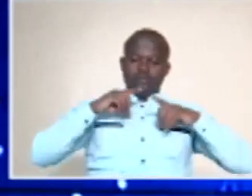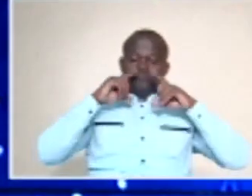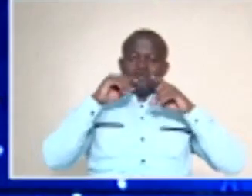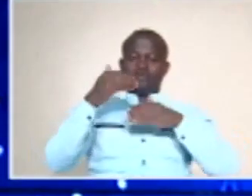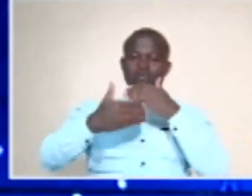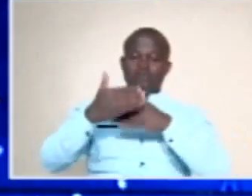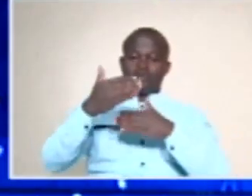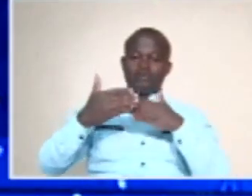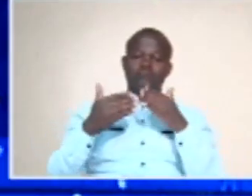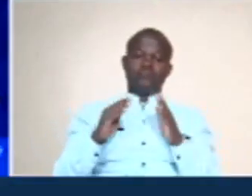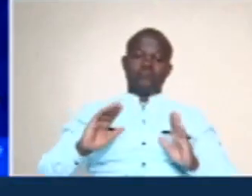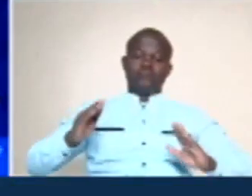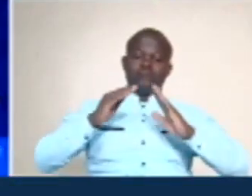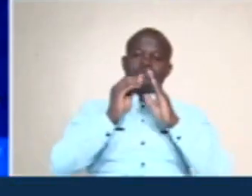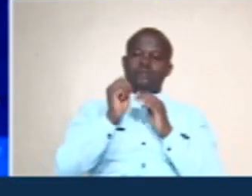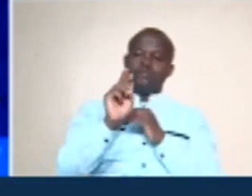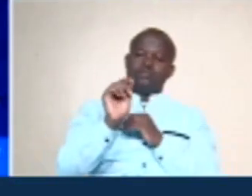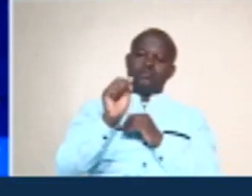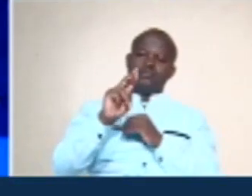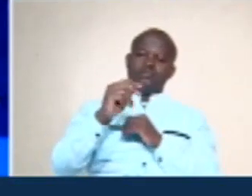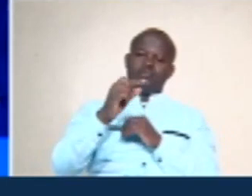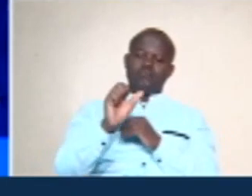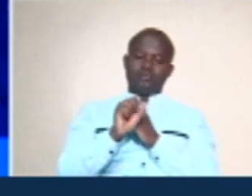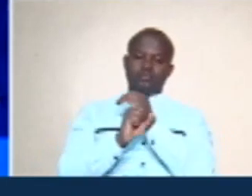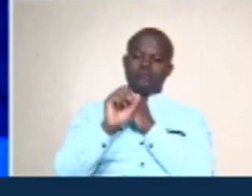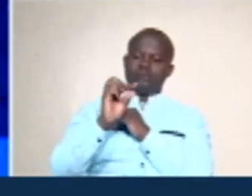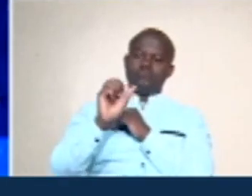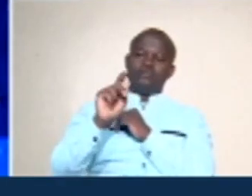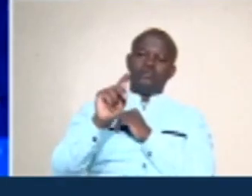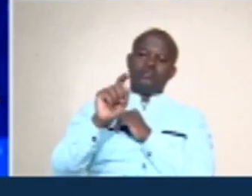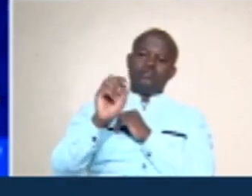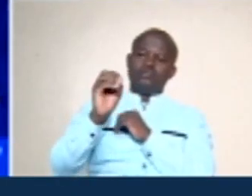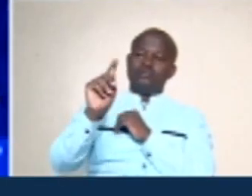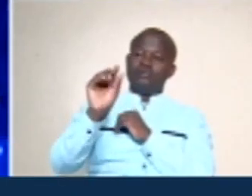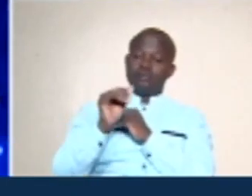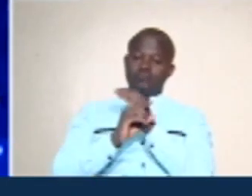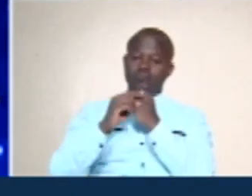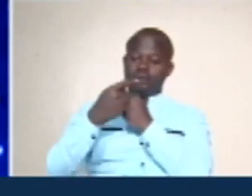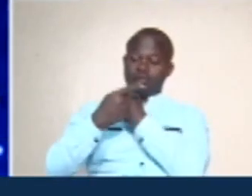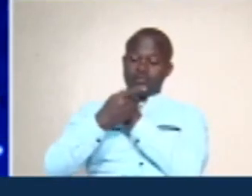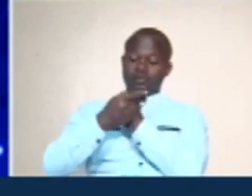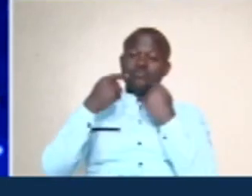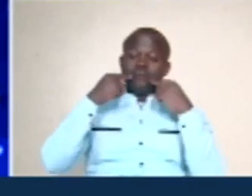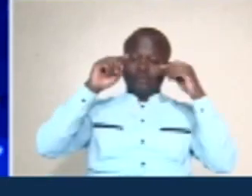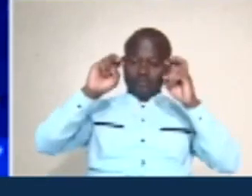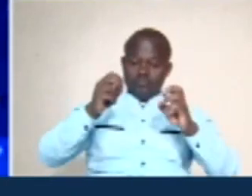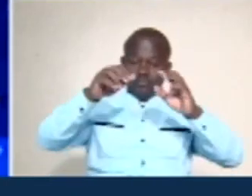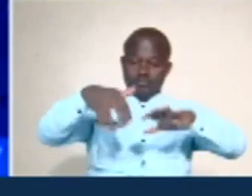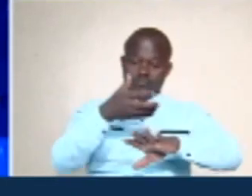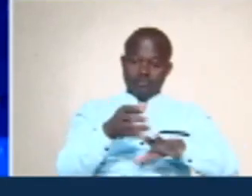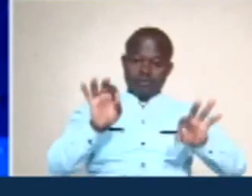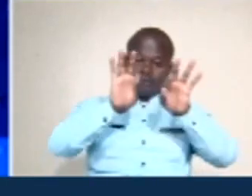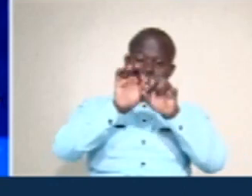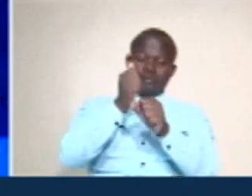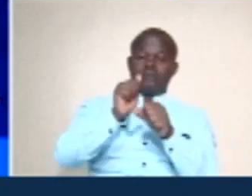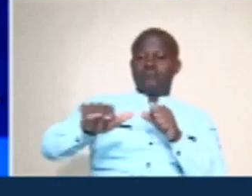baturiye mu nkengero z'umusozi wa Mukarange ni mu murenge wa Gitoki mu karere ka Gatsibo, baravuga ko ubucukuzi bw'amabuye y'agaciro